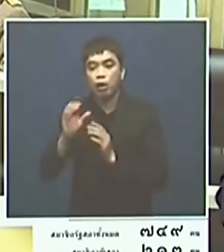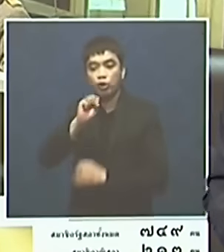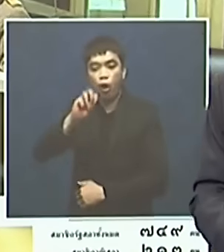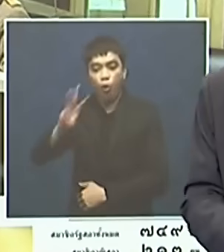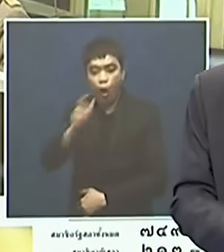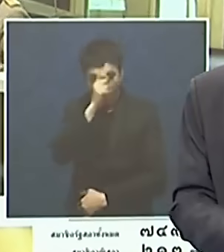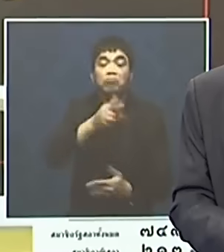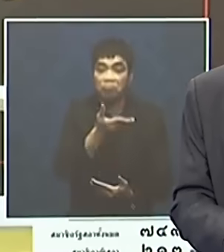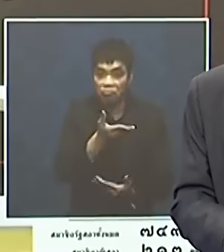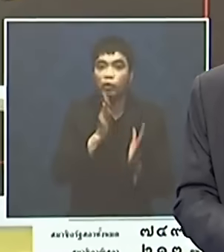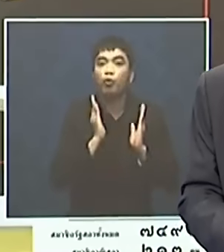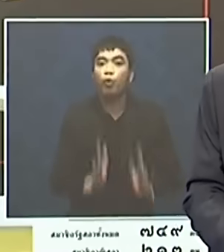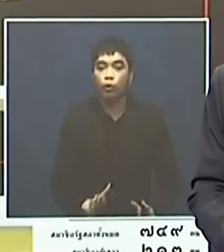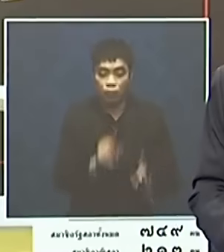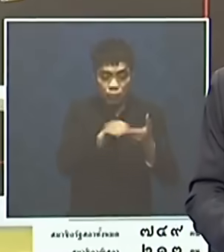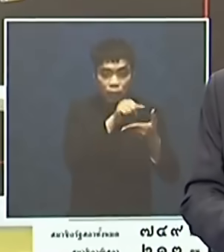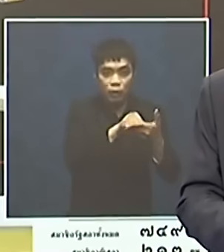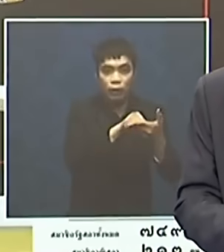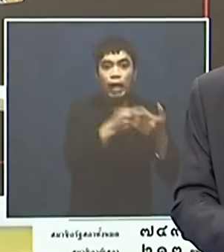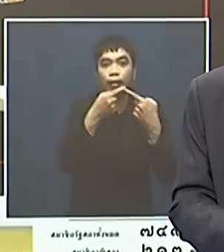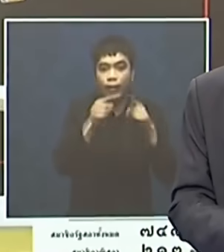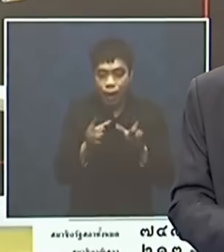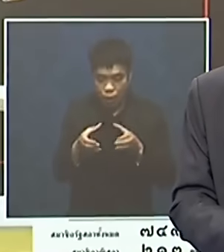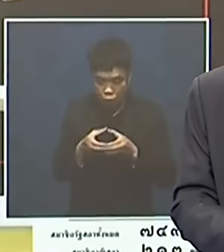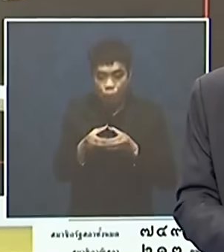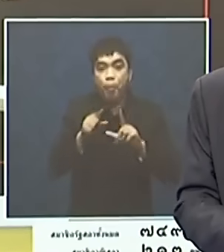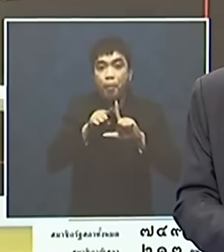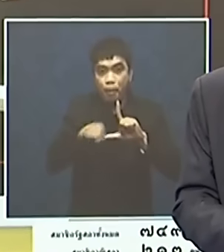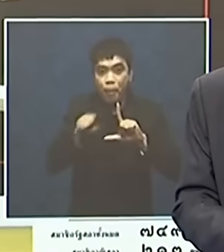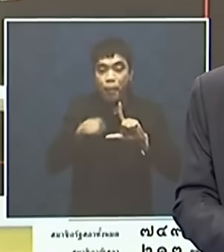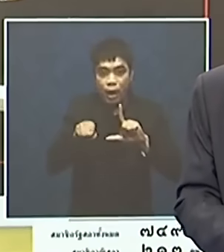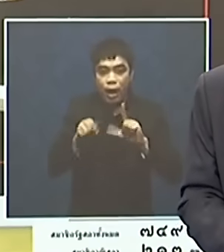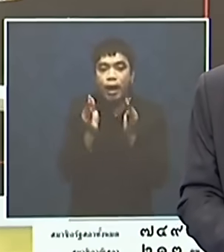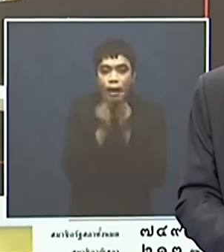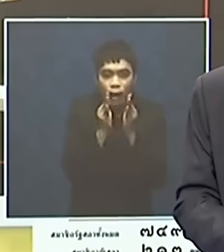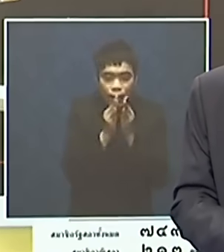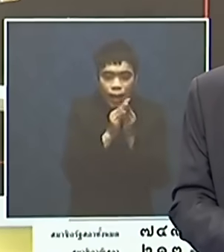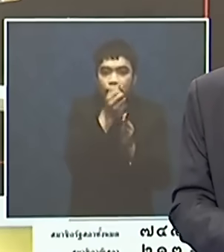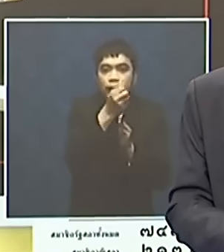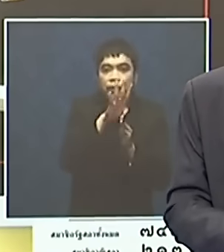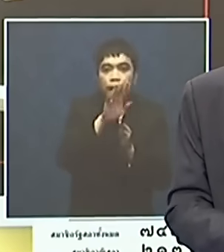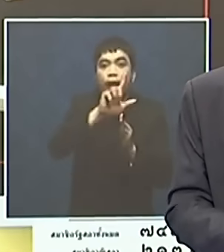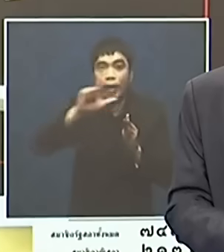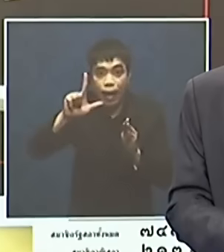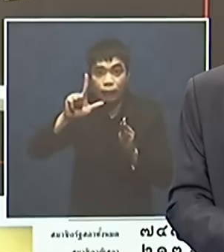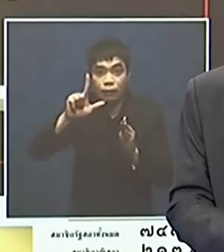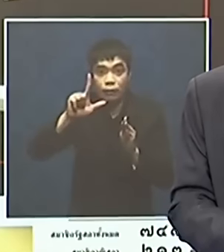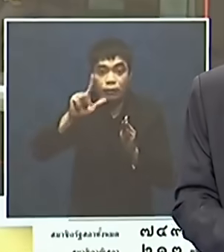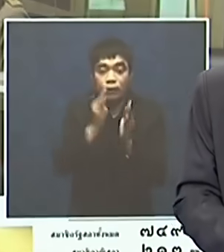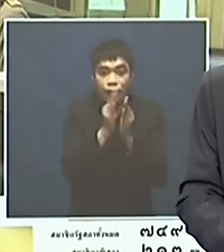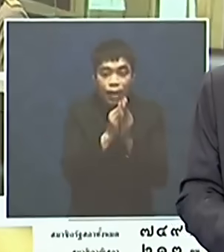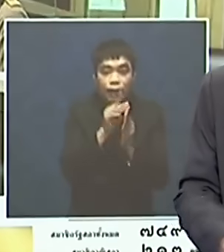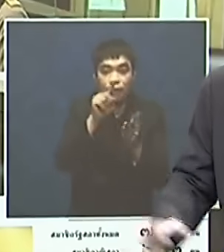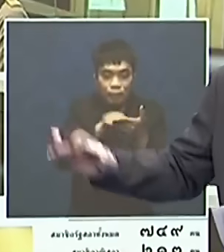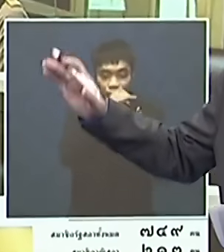นำไปสู่การแก้ไขรัฐธรรมนูญครับจะไปแก้เรื่องปมการเป็นนายกรัฐมนตรีได้ไม่เกิน 8ปีก็เลยถูกมองตั้งแต่ตอนนั้นครับ